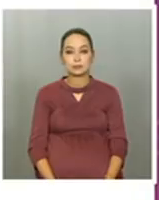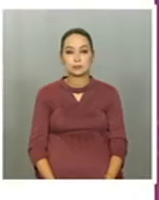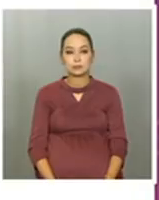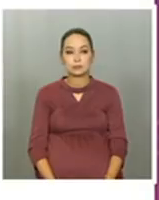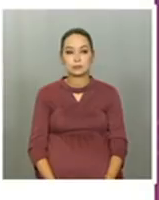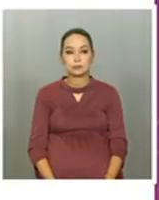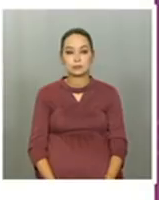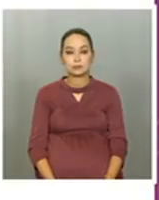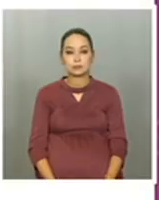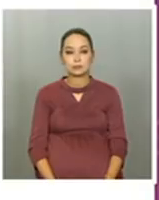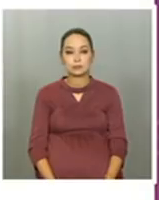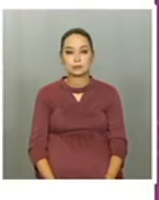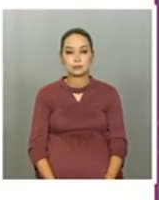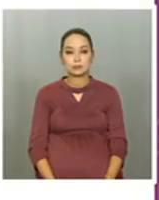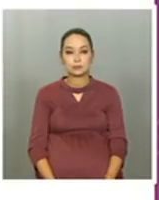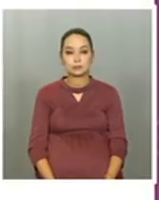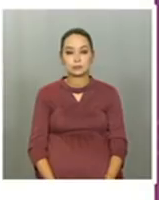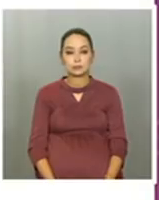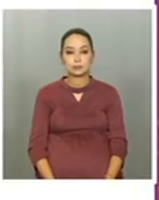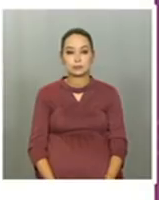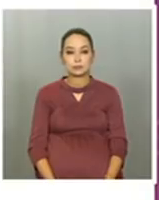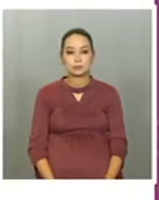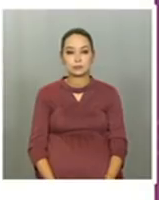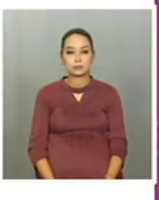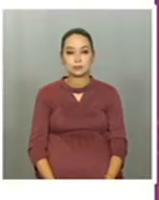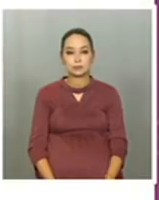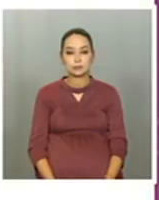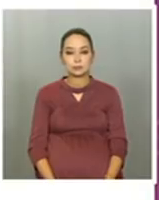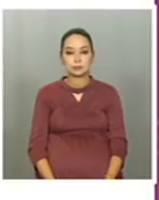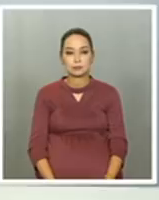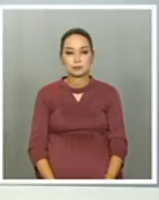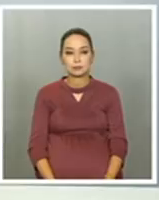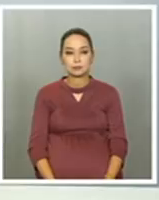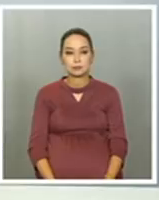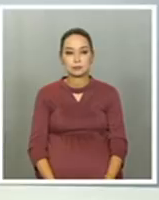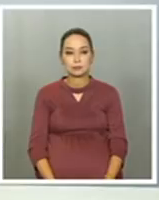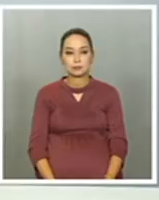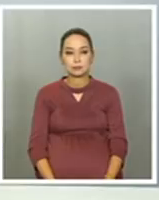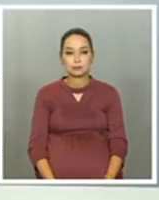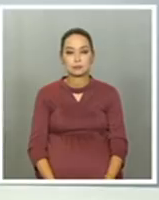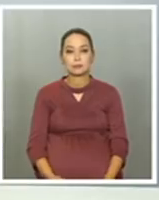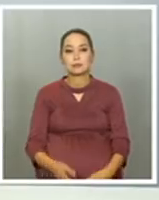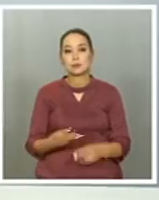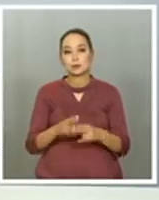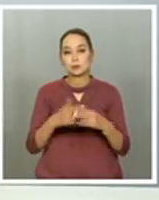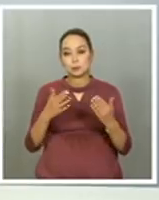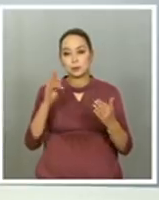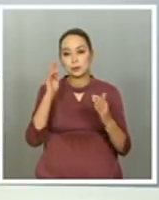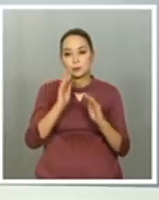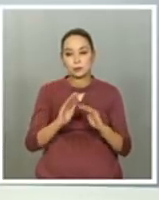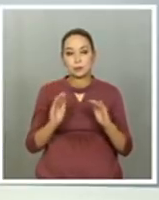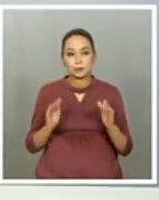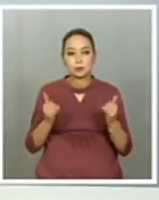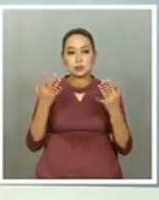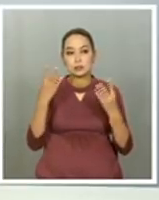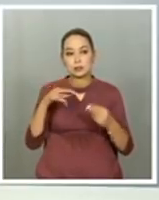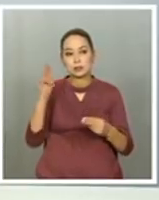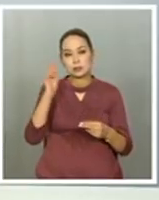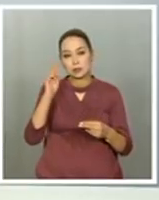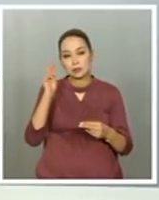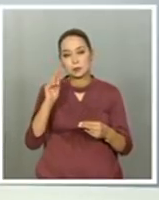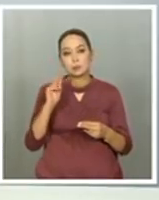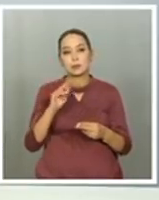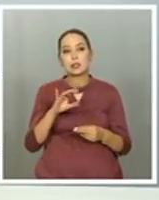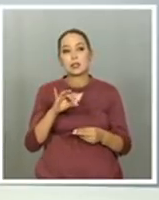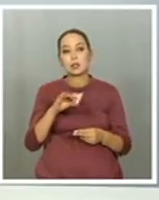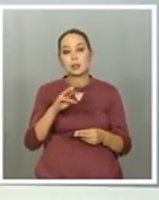жылдамдық тең болады 0,4 метр бөлінген секунд. Сонымен оқушылар, біз бүгінгі сабағымызда